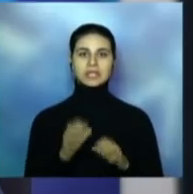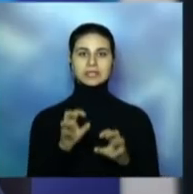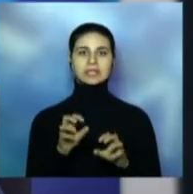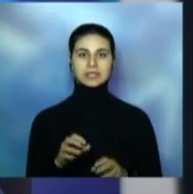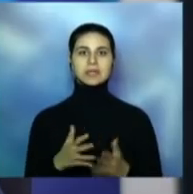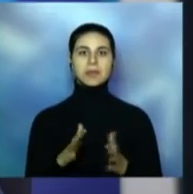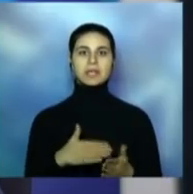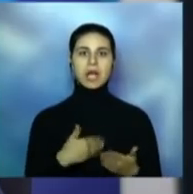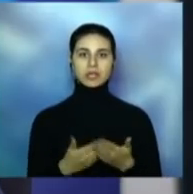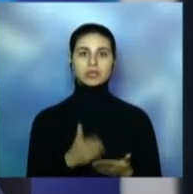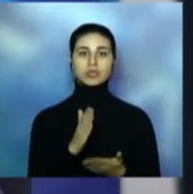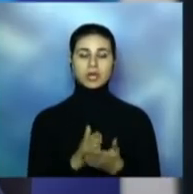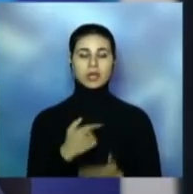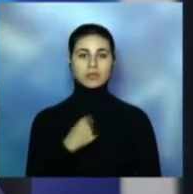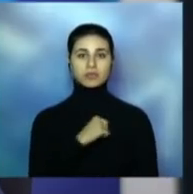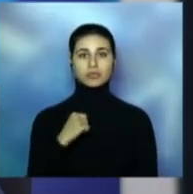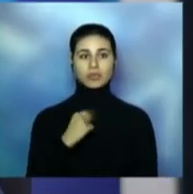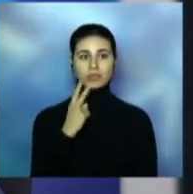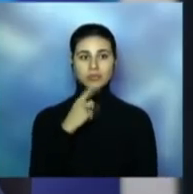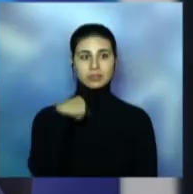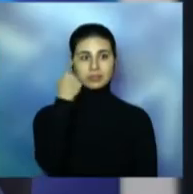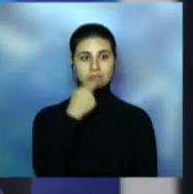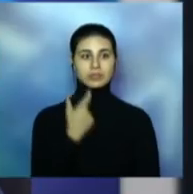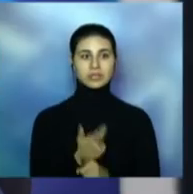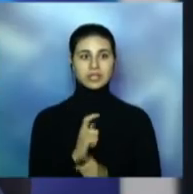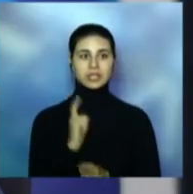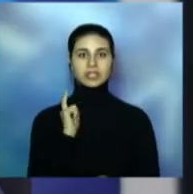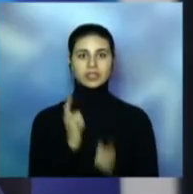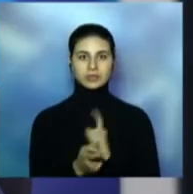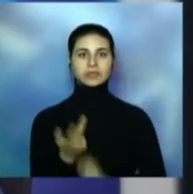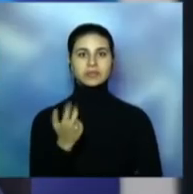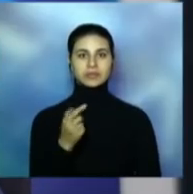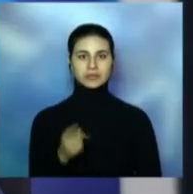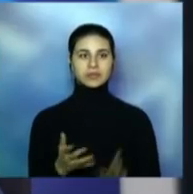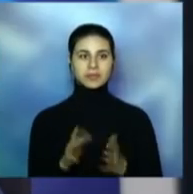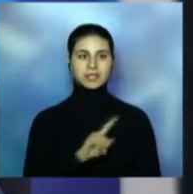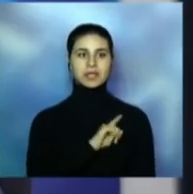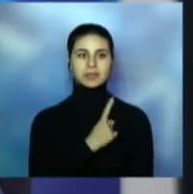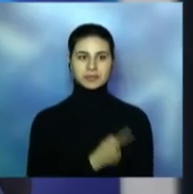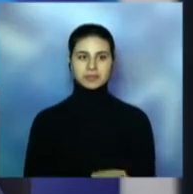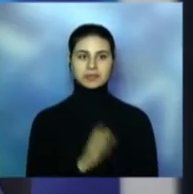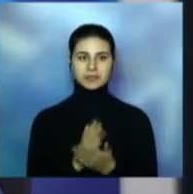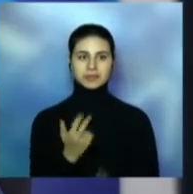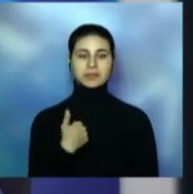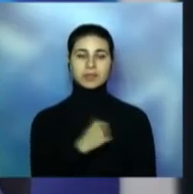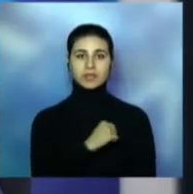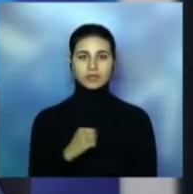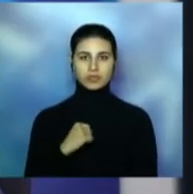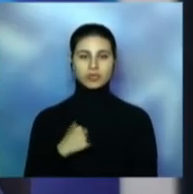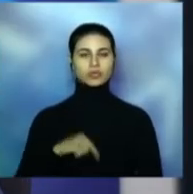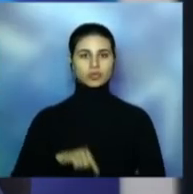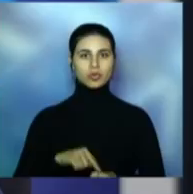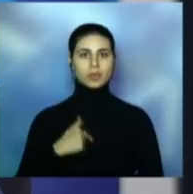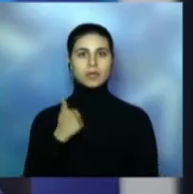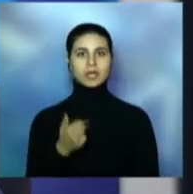აქტიური გახდა. მე მგონი ვიზუალურადაც შევიცვალა. ნამდვილად, კიდევ უფრო უკეთ გამოვიყურებით. მე თვითონაც ხნედ გრძნობ